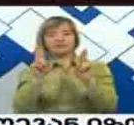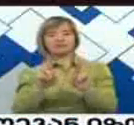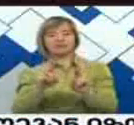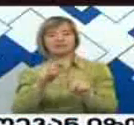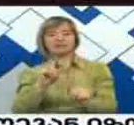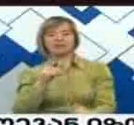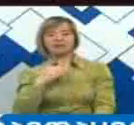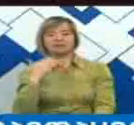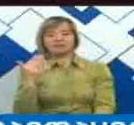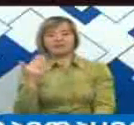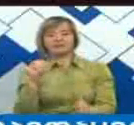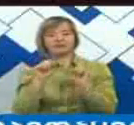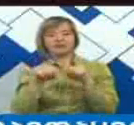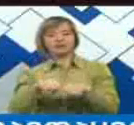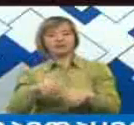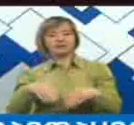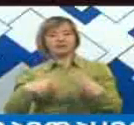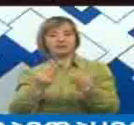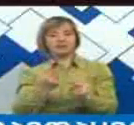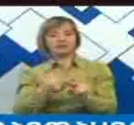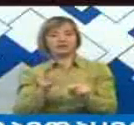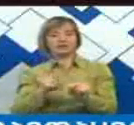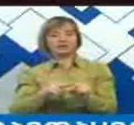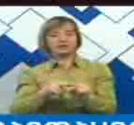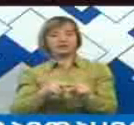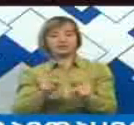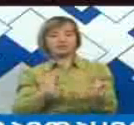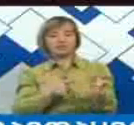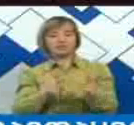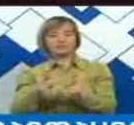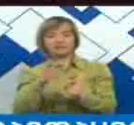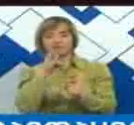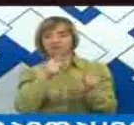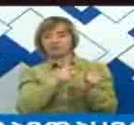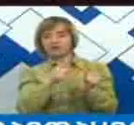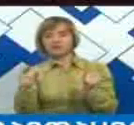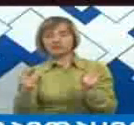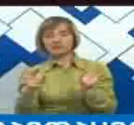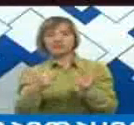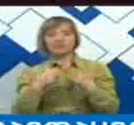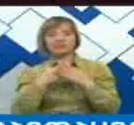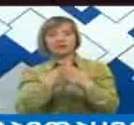მას შესაძლებლობას აძლევს მომზადების პერიოდში